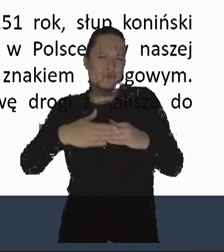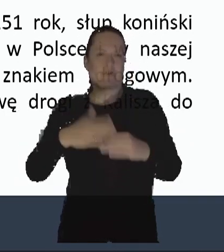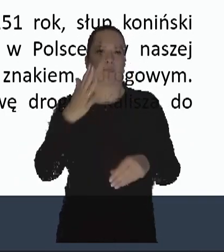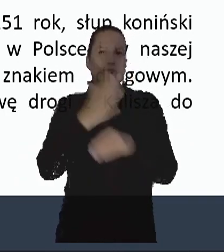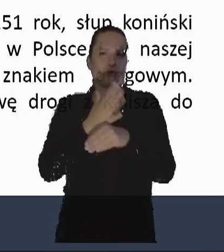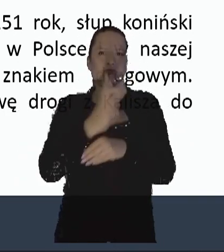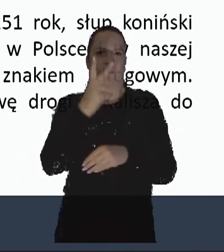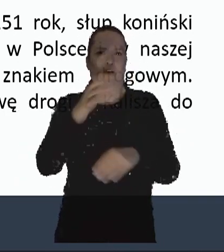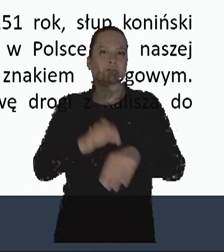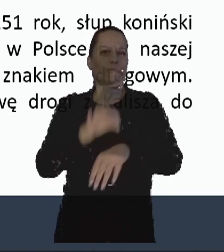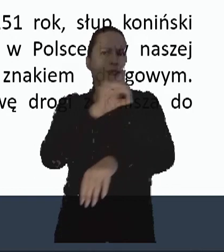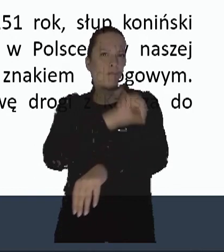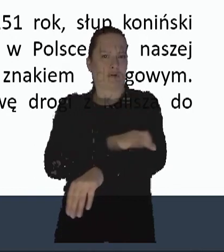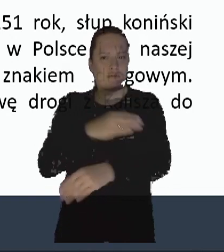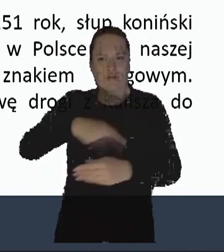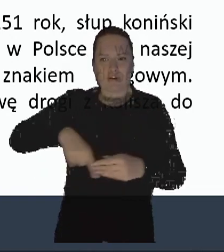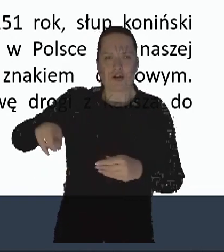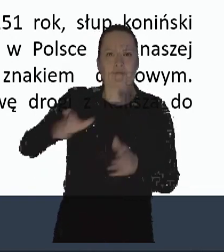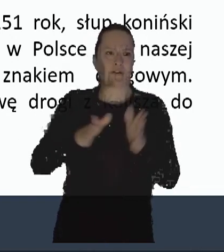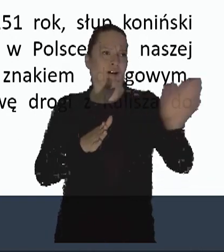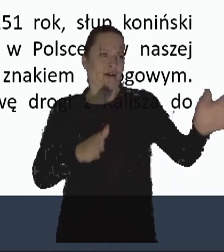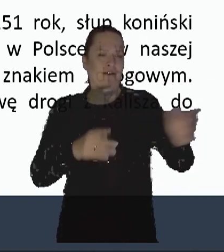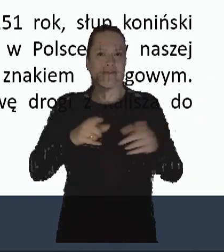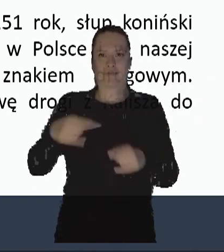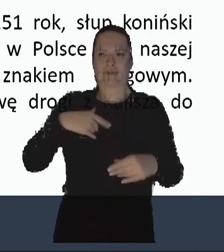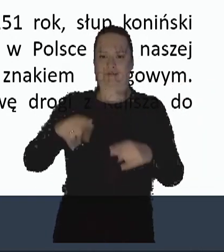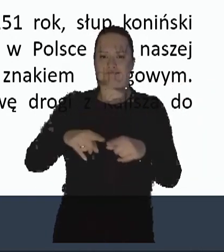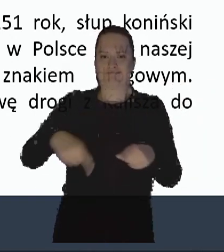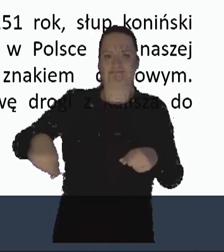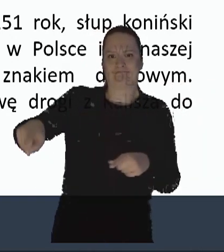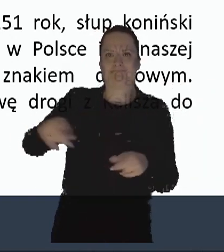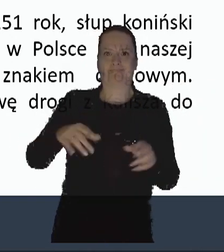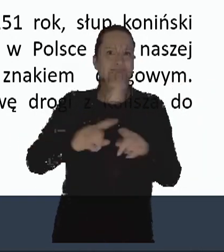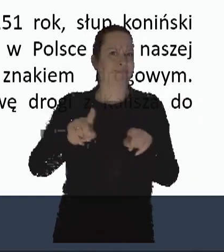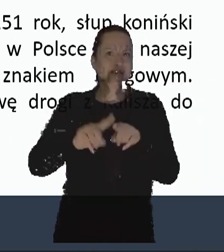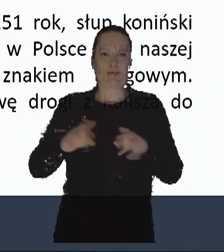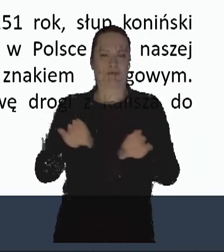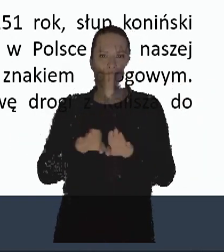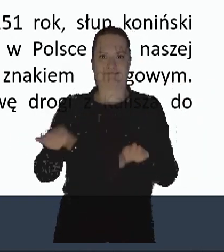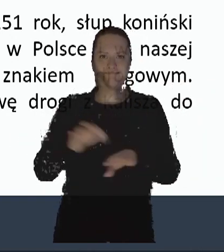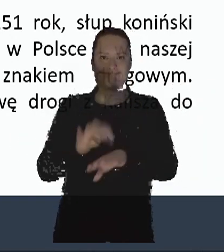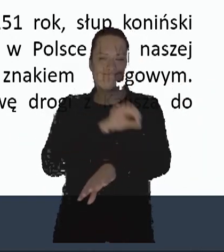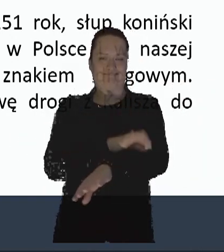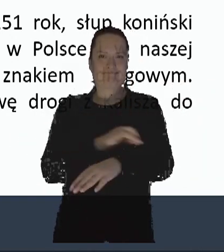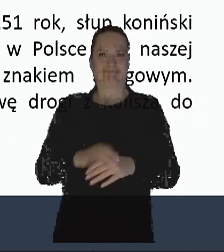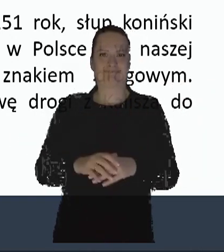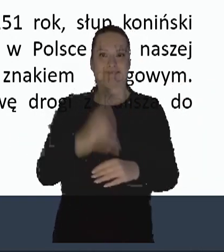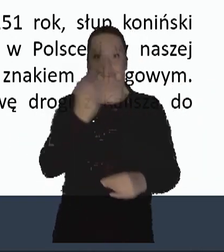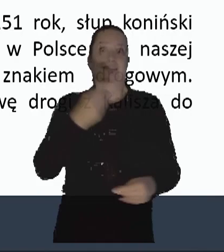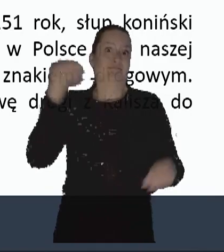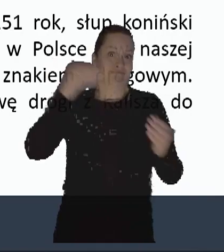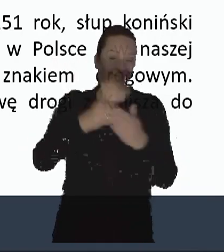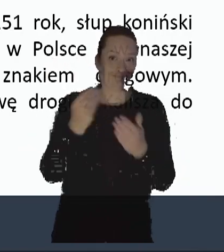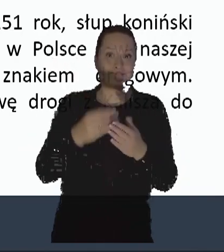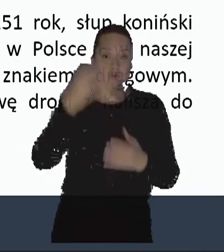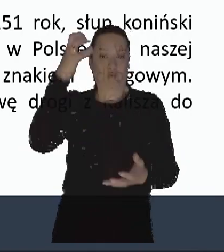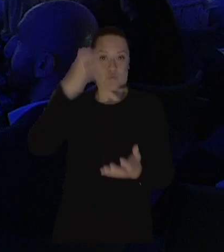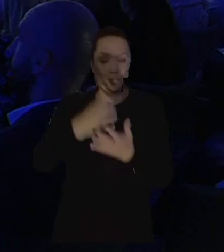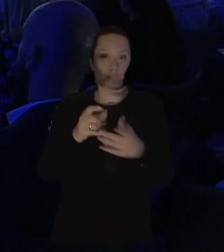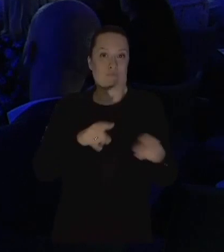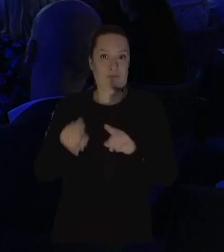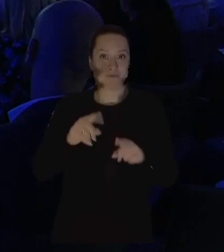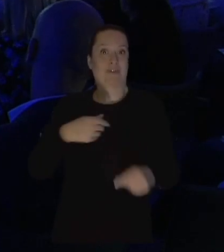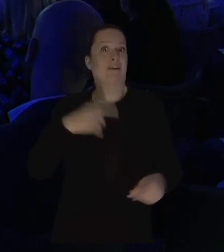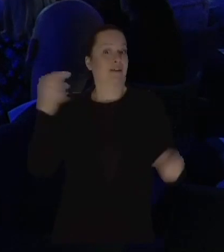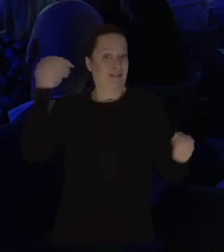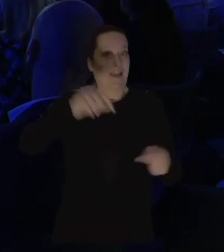52 km od każdego z nas, a możemy powiedzieć jeszcze, że pojawia się ten słup także w naszych